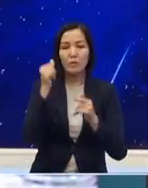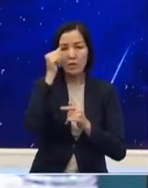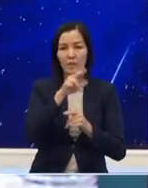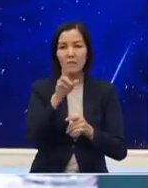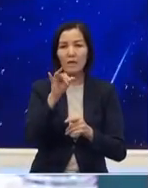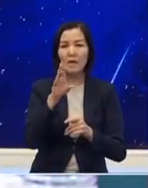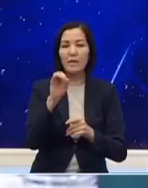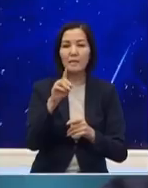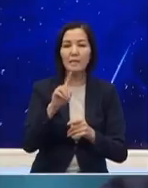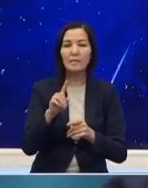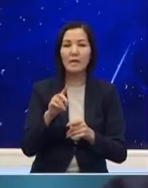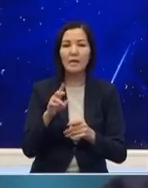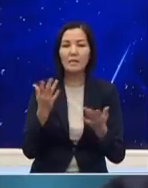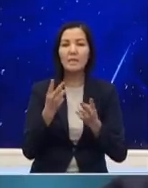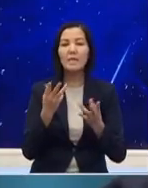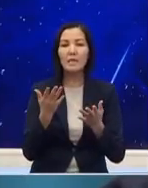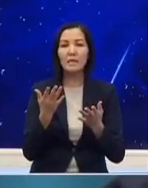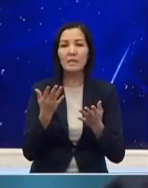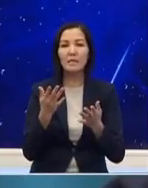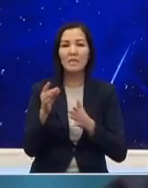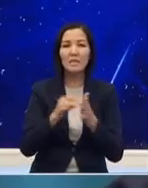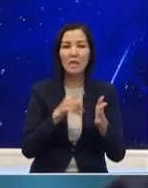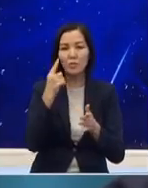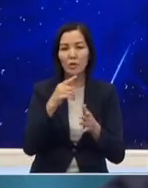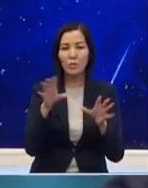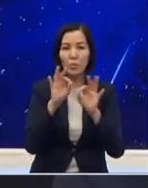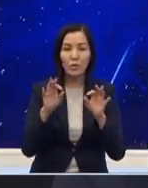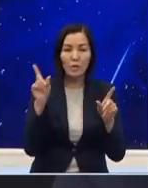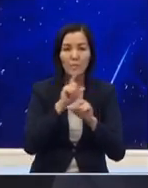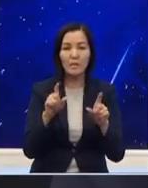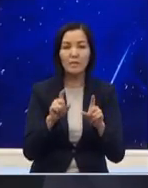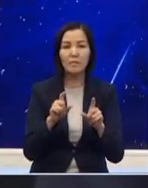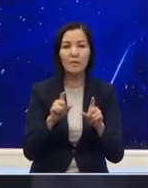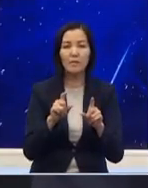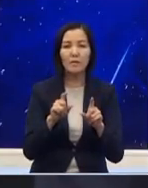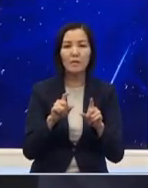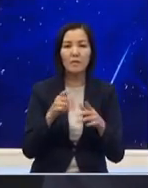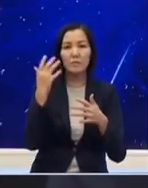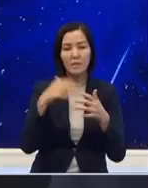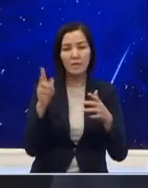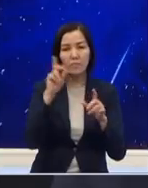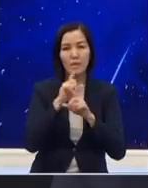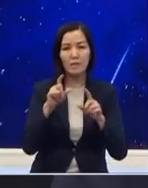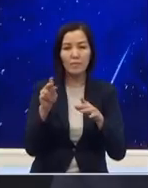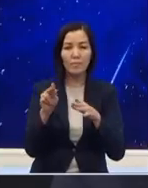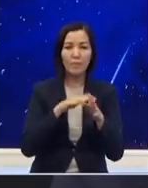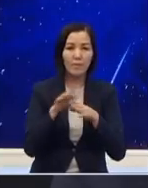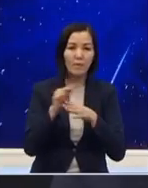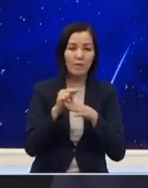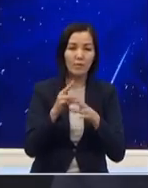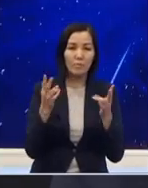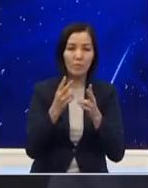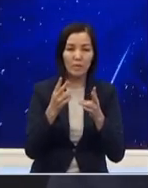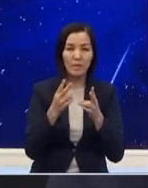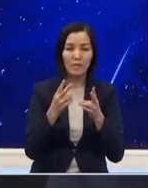керек? Что тебе? Сразу скажи. Вот это өнер мектебі. Еще что? Барманбек мектебінің капремонта текущий